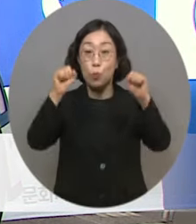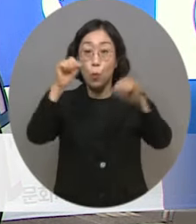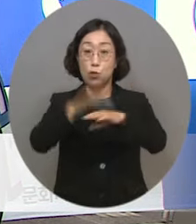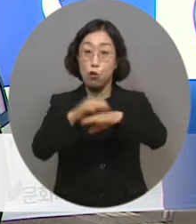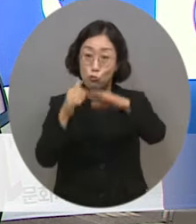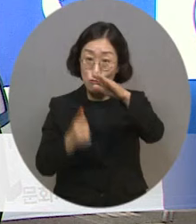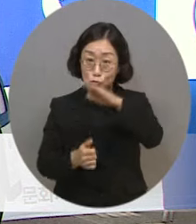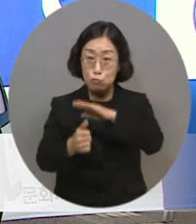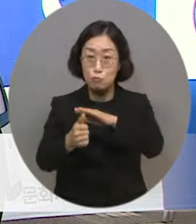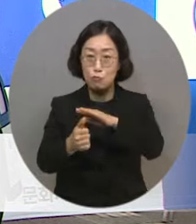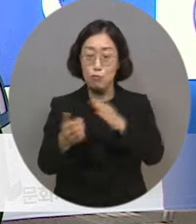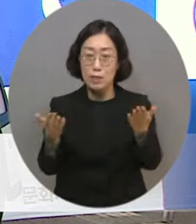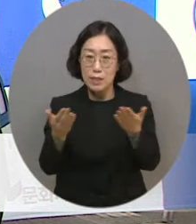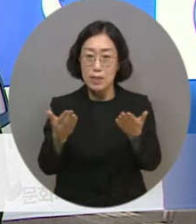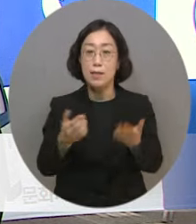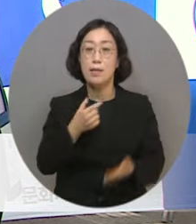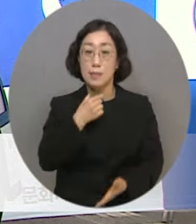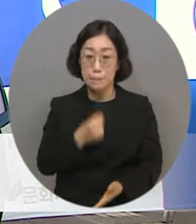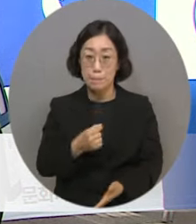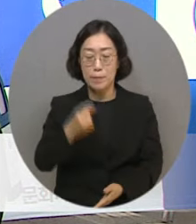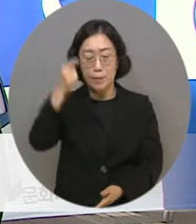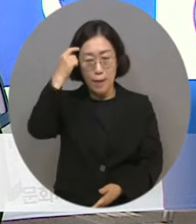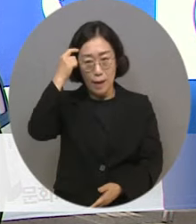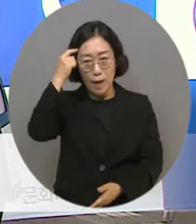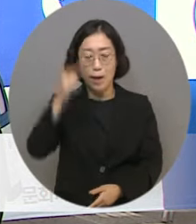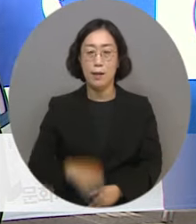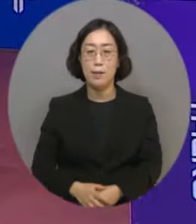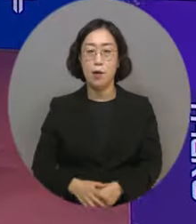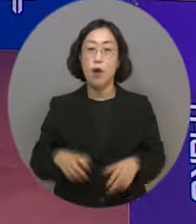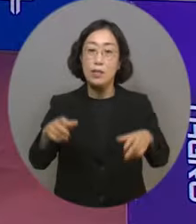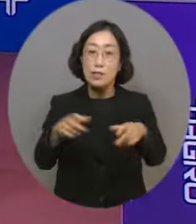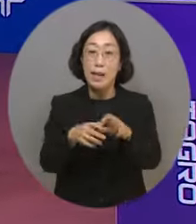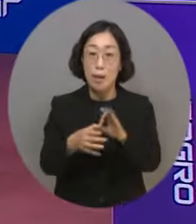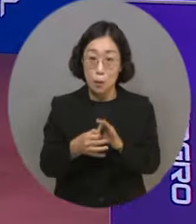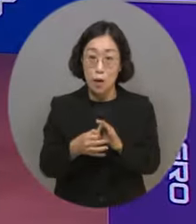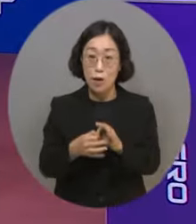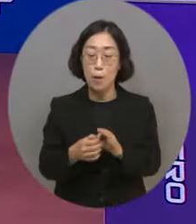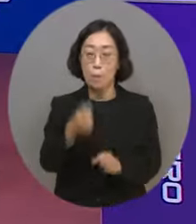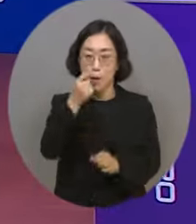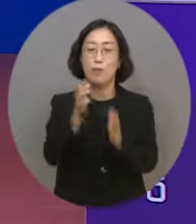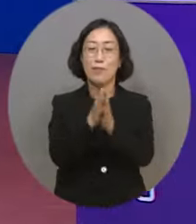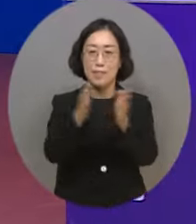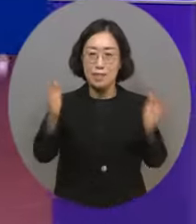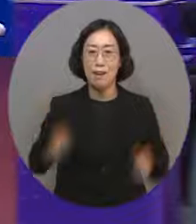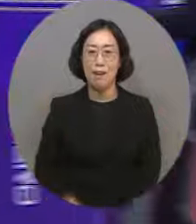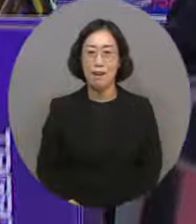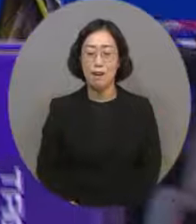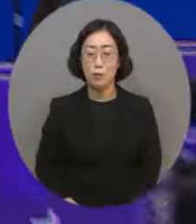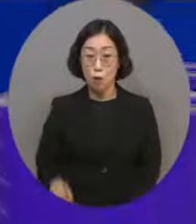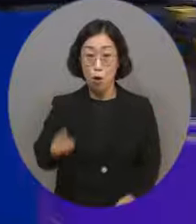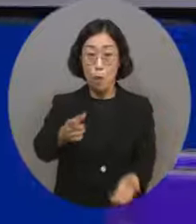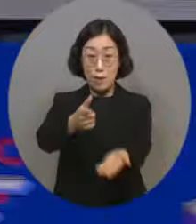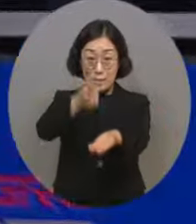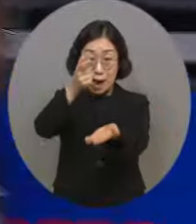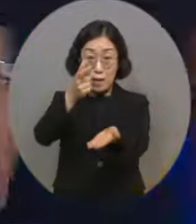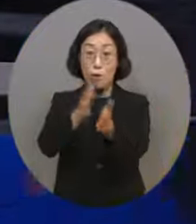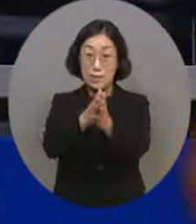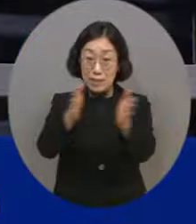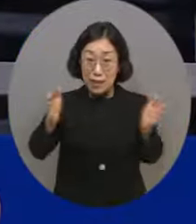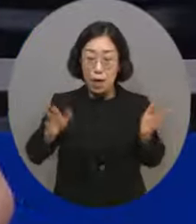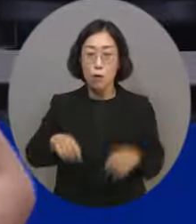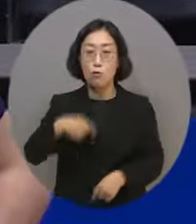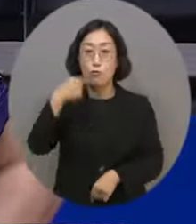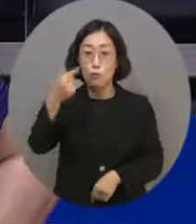운동선수로 좀 직업을 갖고 싶다는 생각을 해서 장애인 체육에 사격으로 장애인 체육에 입문하게 된 그는